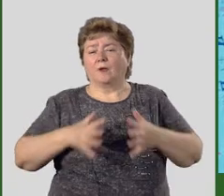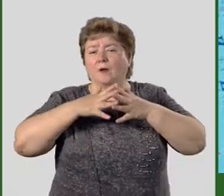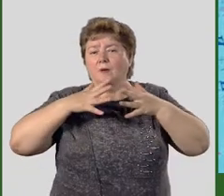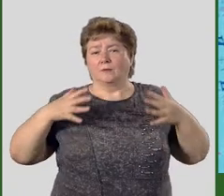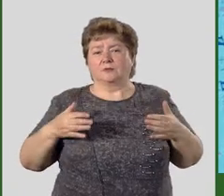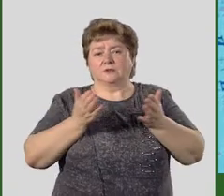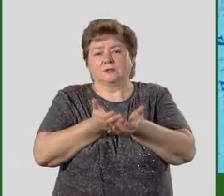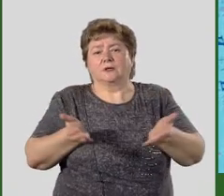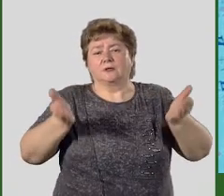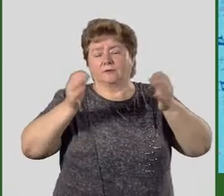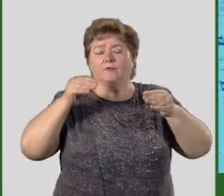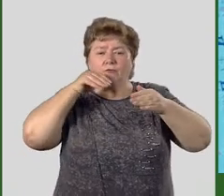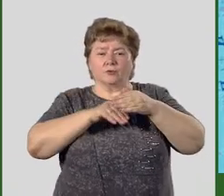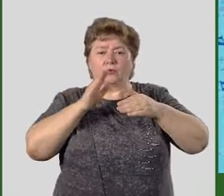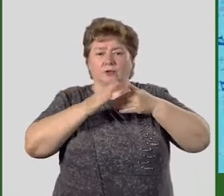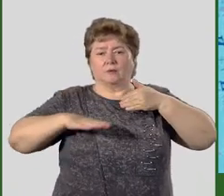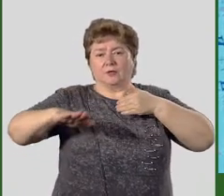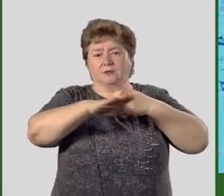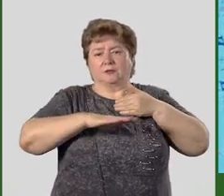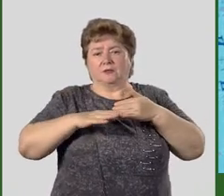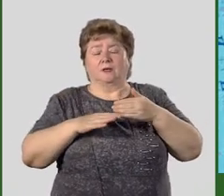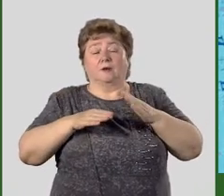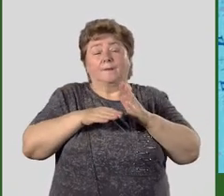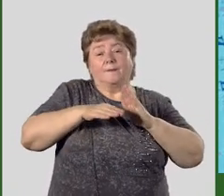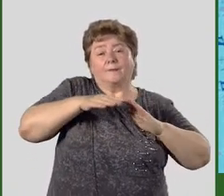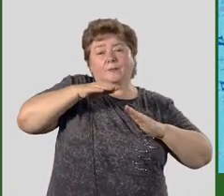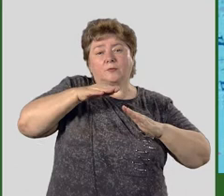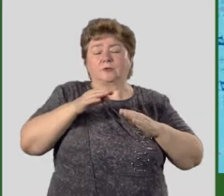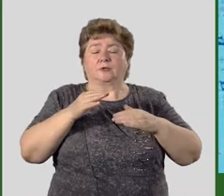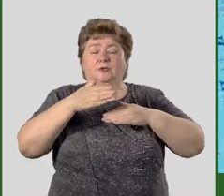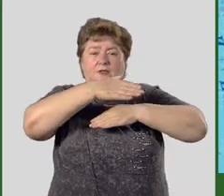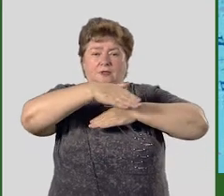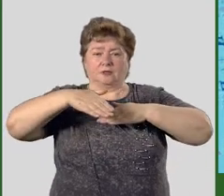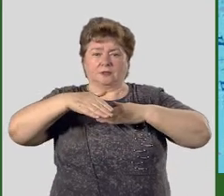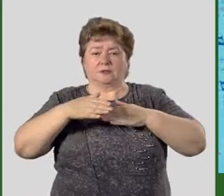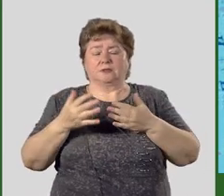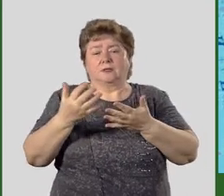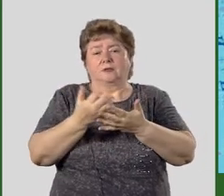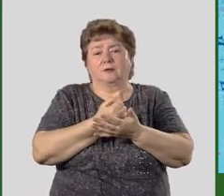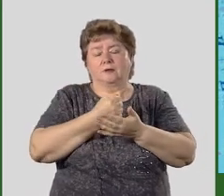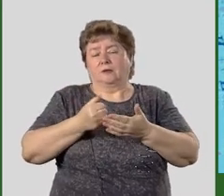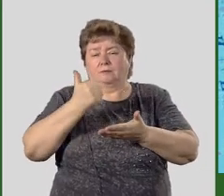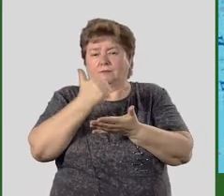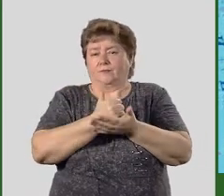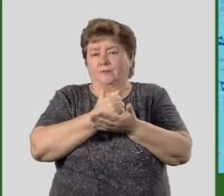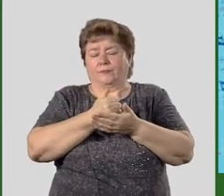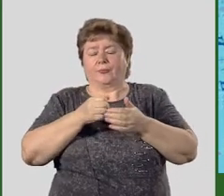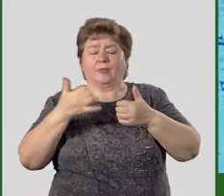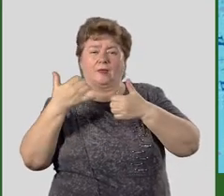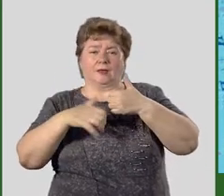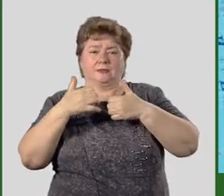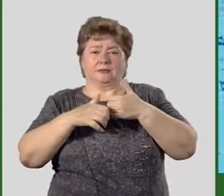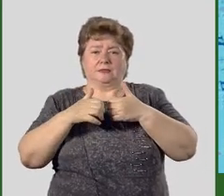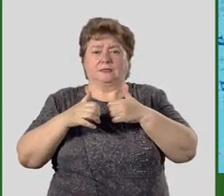Обширные котловины внутри материка и приподнятость его окраин определяют господство